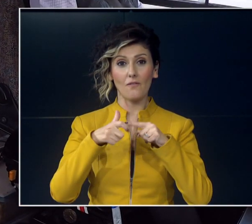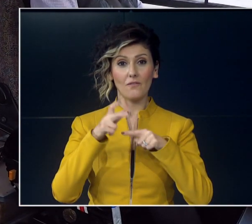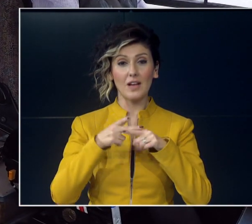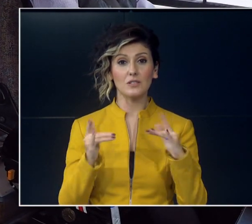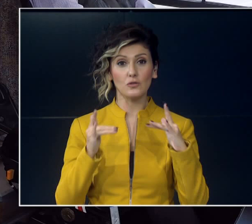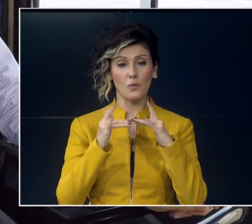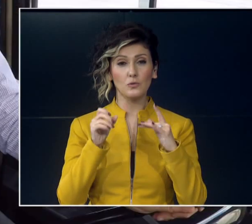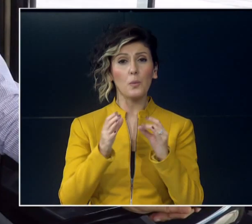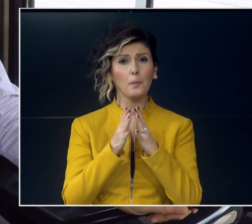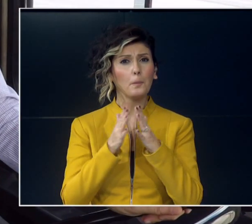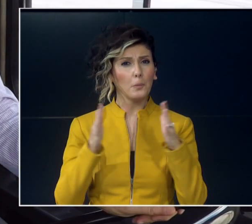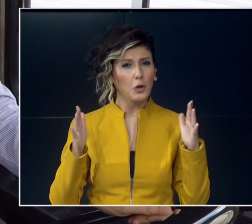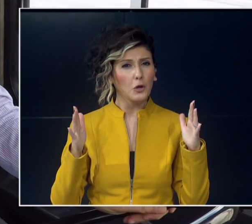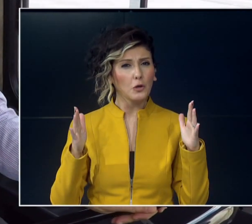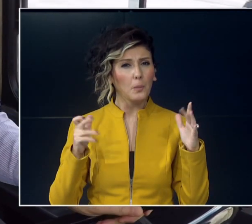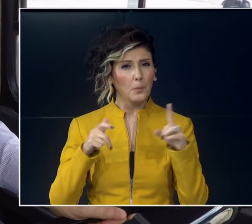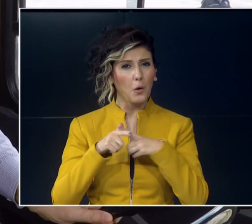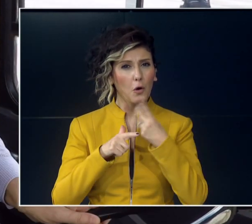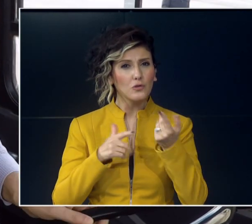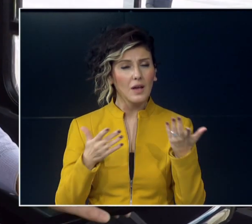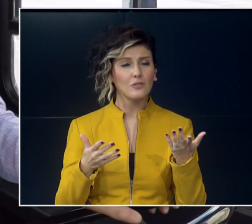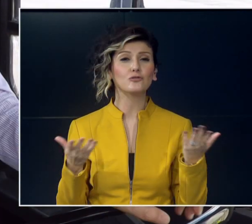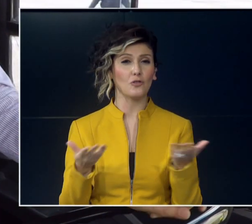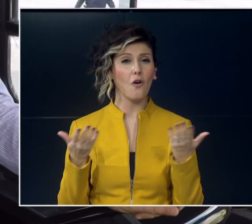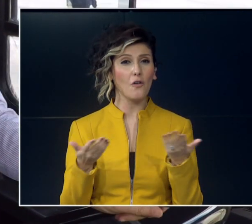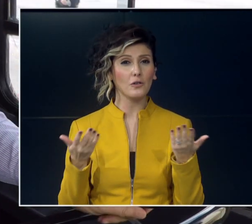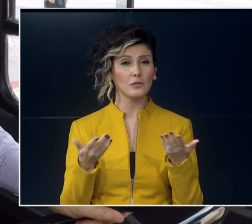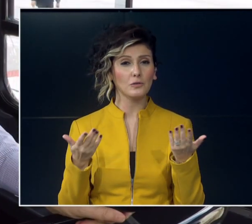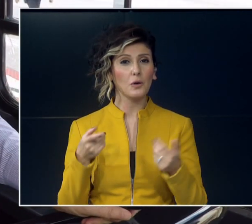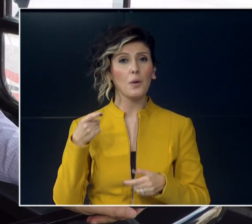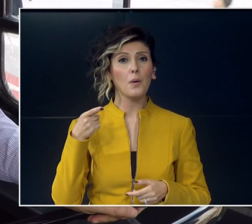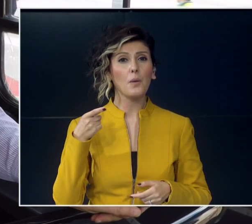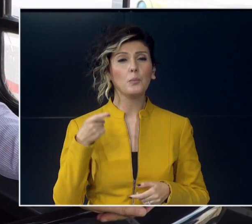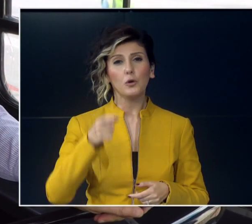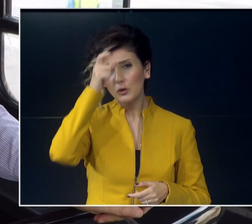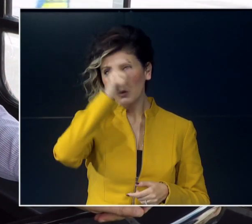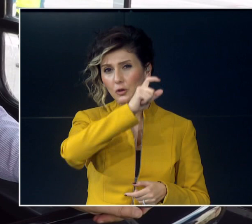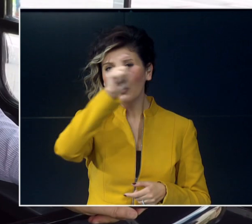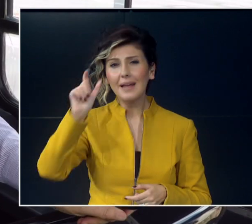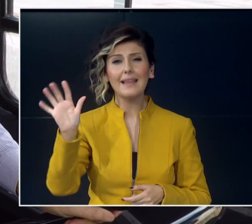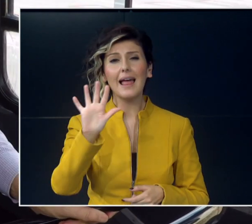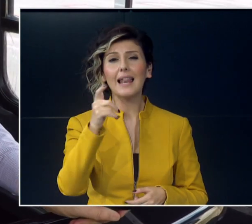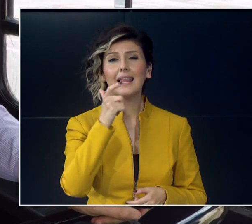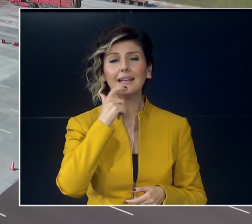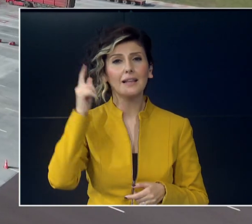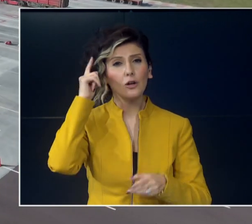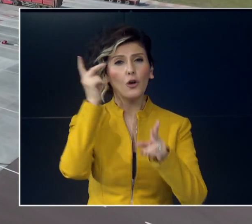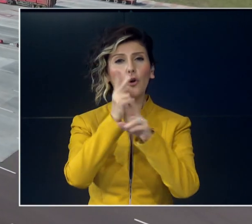Büyük bir proje, değil mi? Çok. Yani bu Türkiye'nin 50 yıllık rüyası.